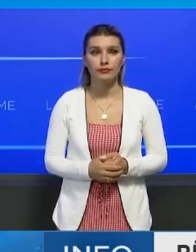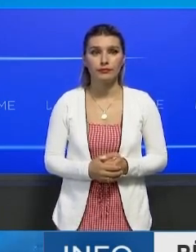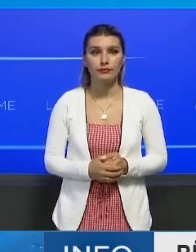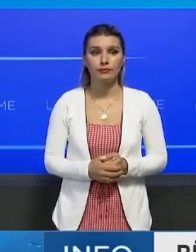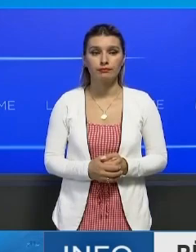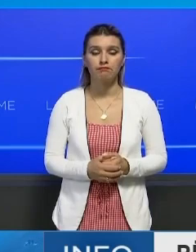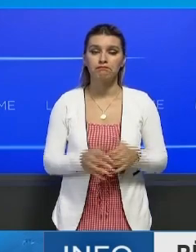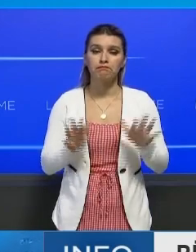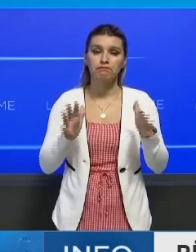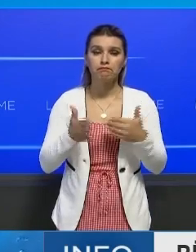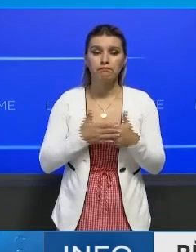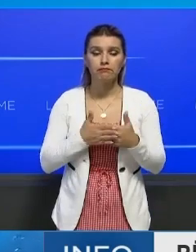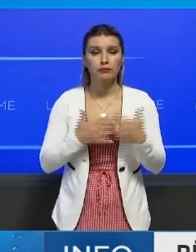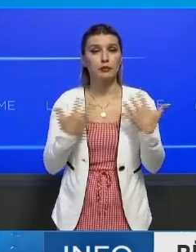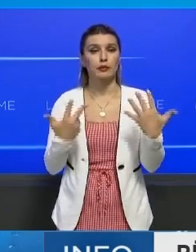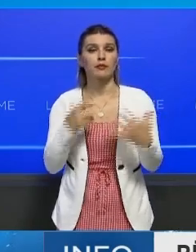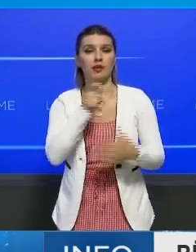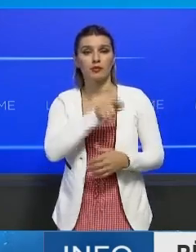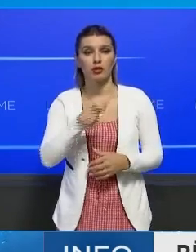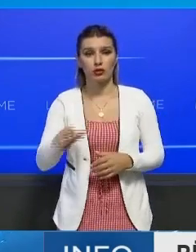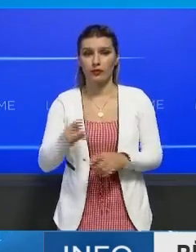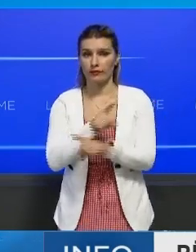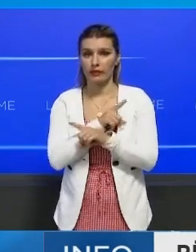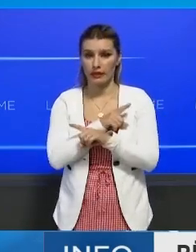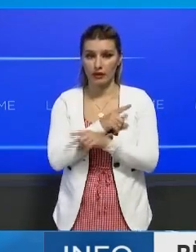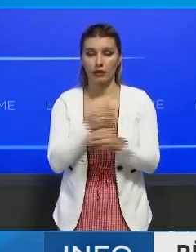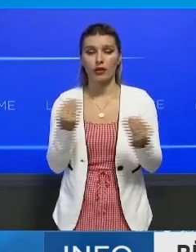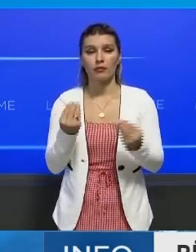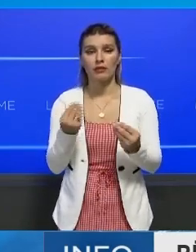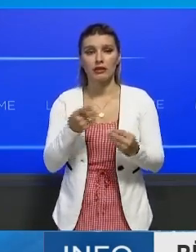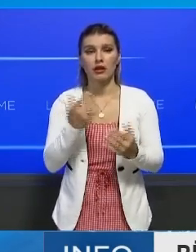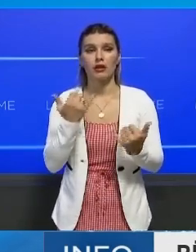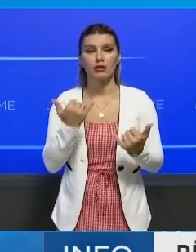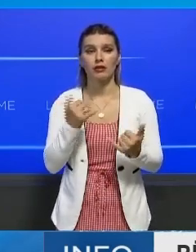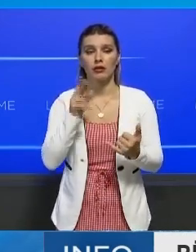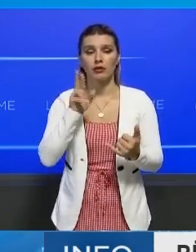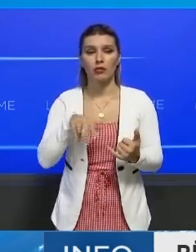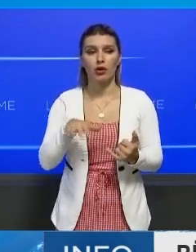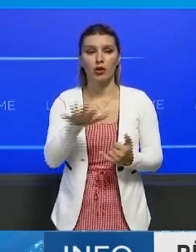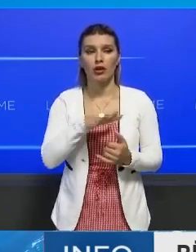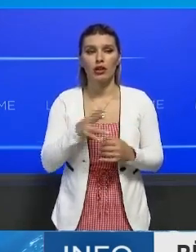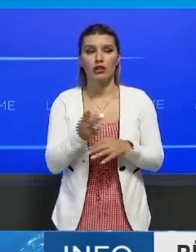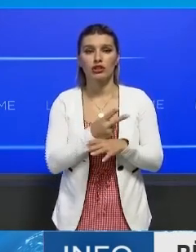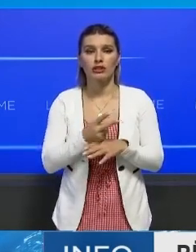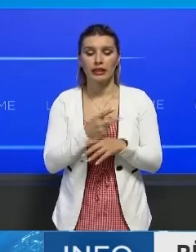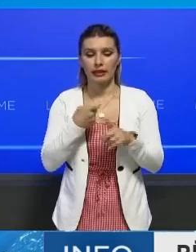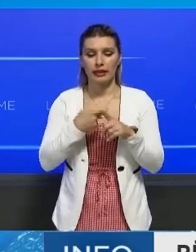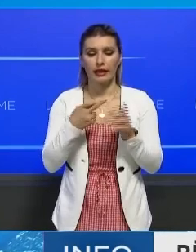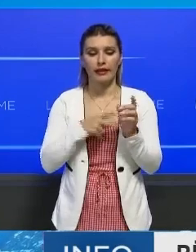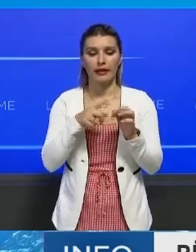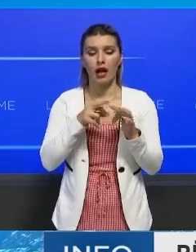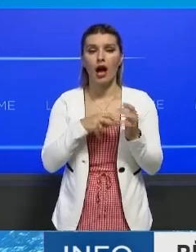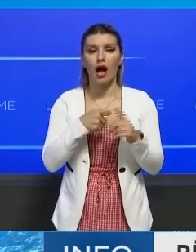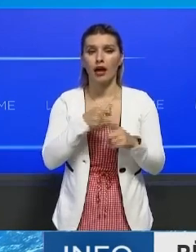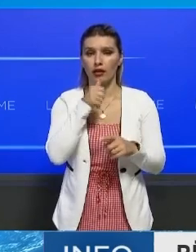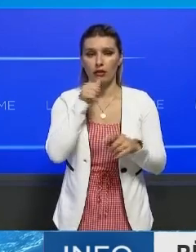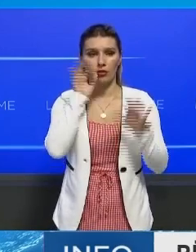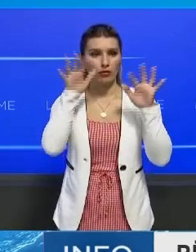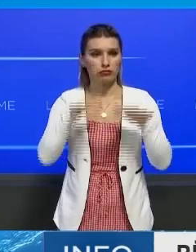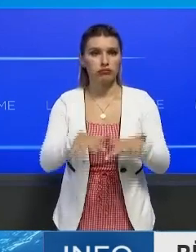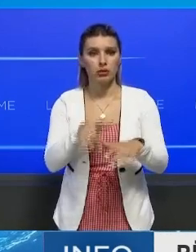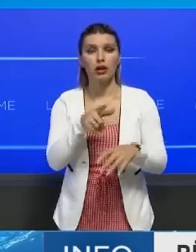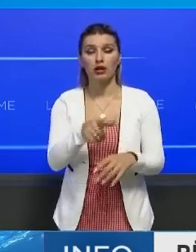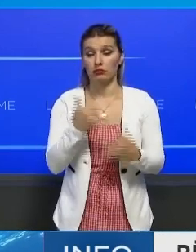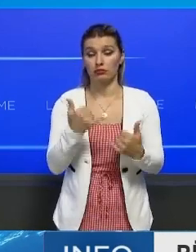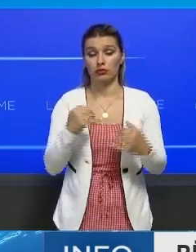Të paktën 8 persona kanë vdekur si pasojë e përmbytjeve në shtetin Kentucky në Sheba. Guvernatori këtij